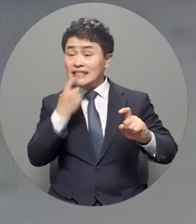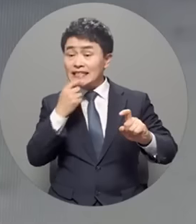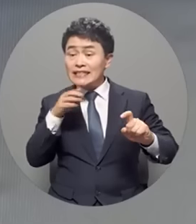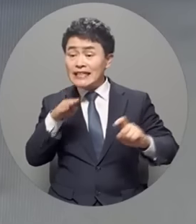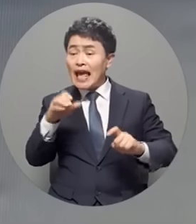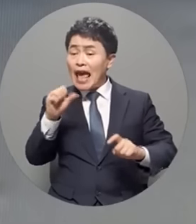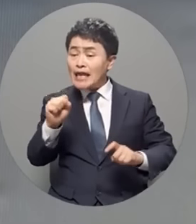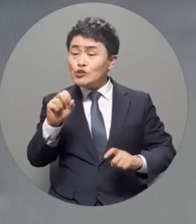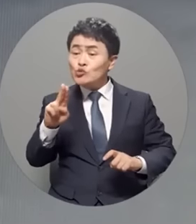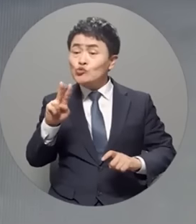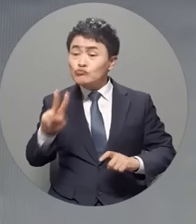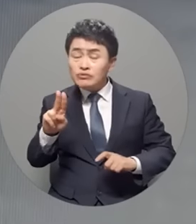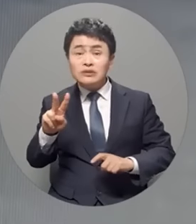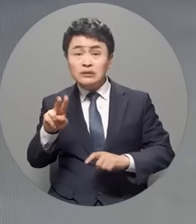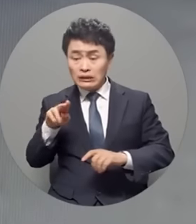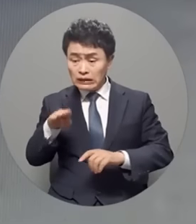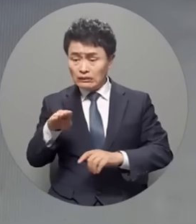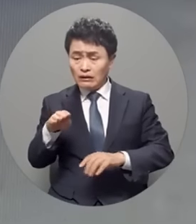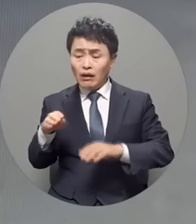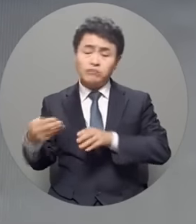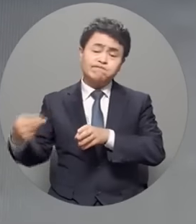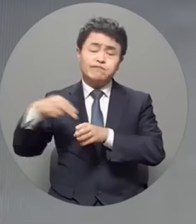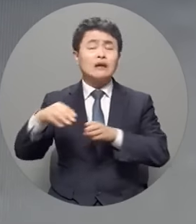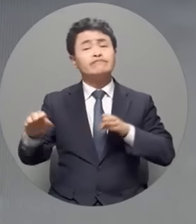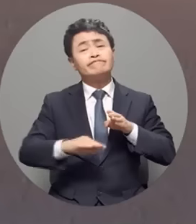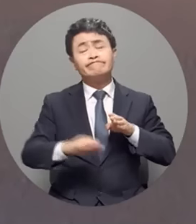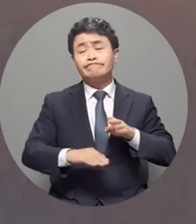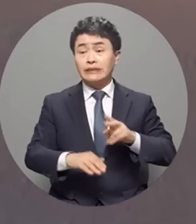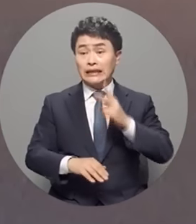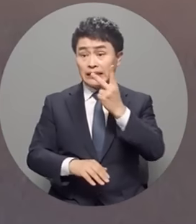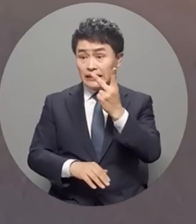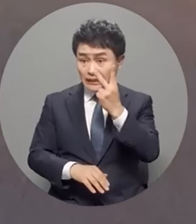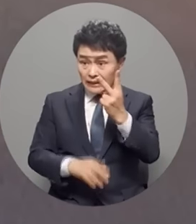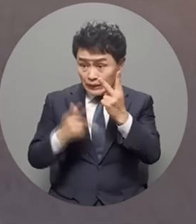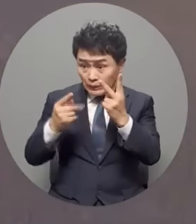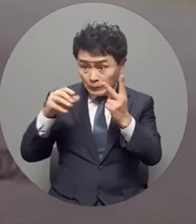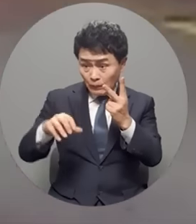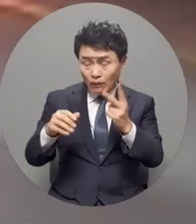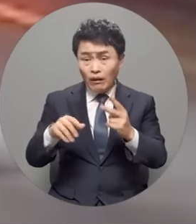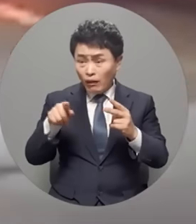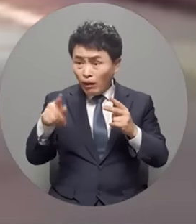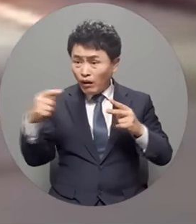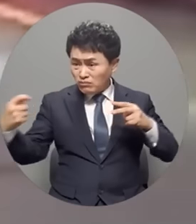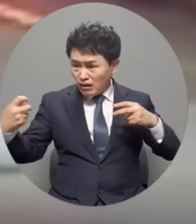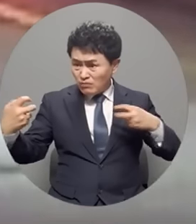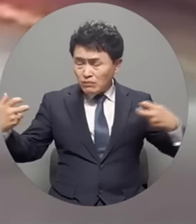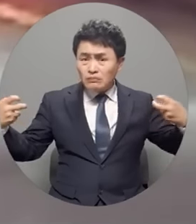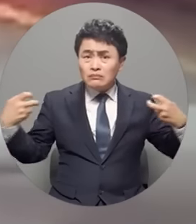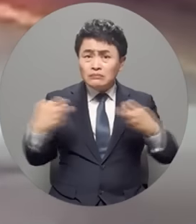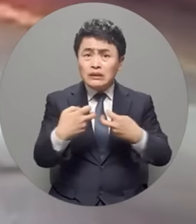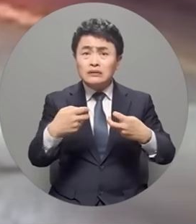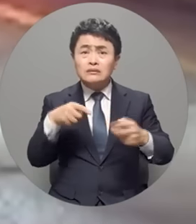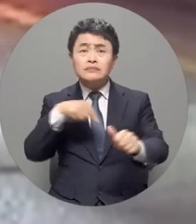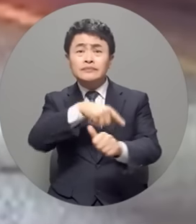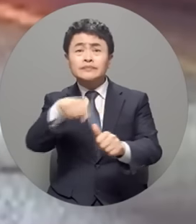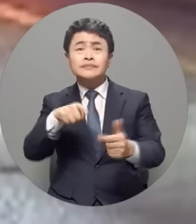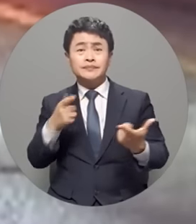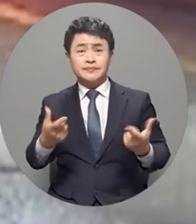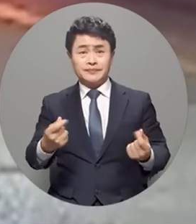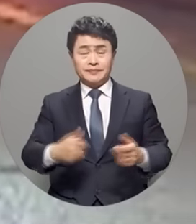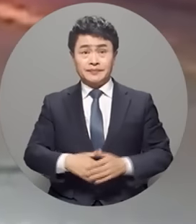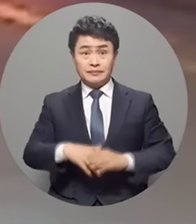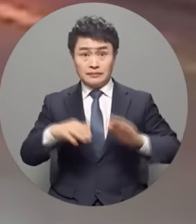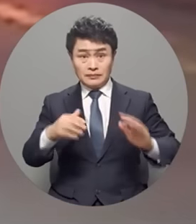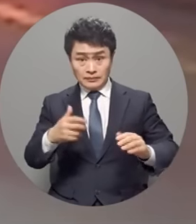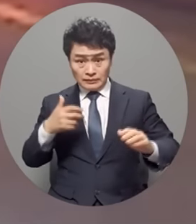몰고 다시 나왔습니다 2km 떨어진 곳에서 도로 맞은편 택시를 들이받은 그 차량입니다